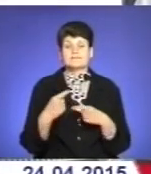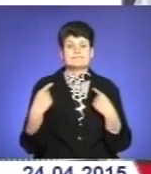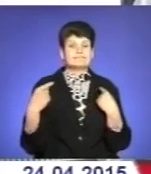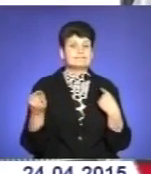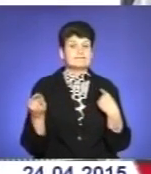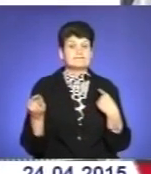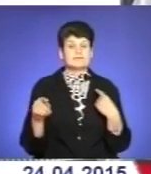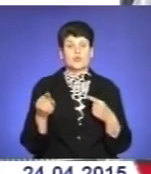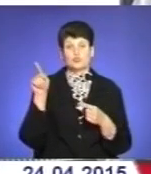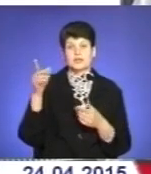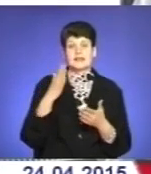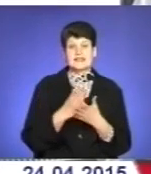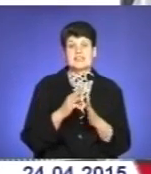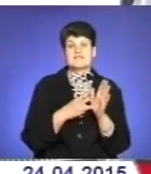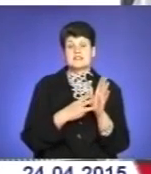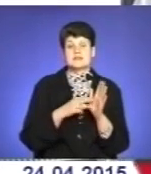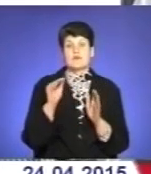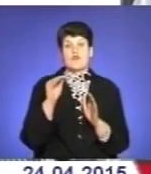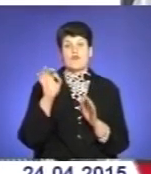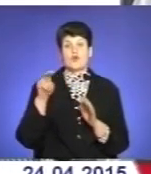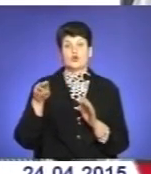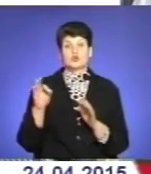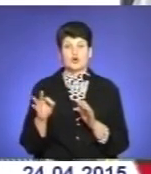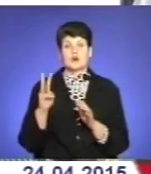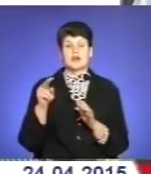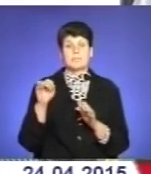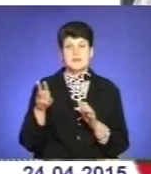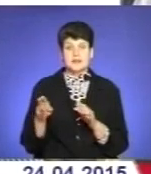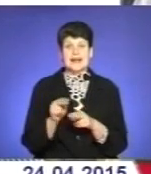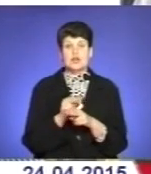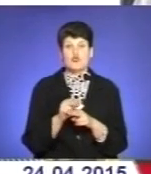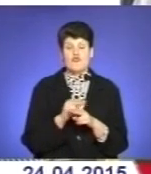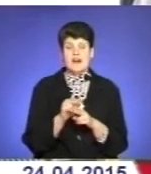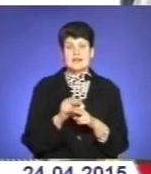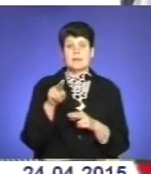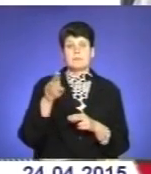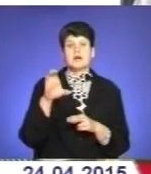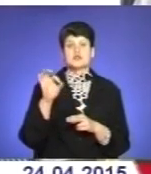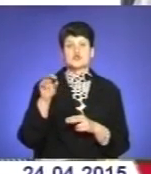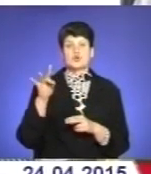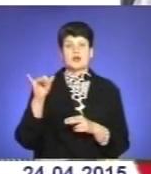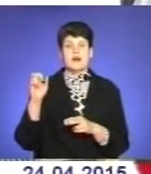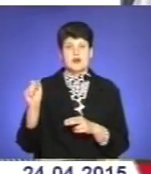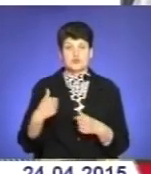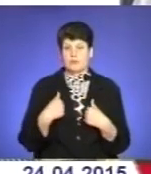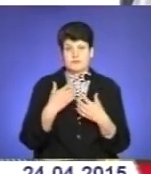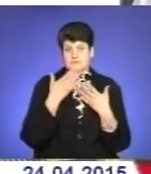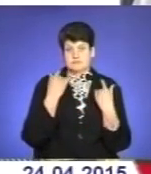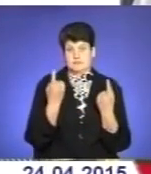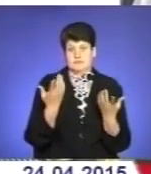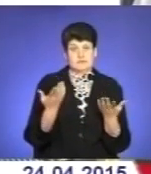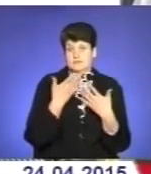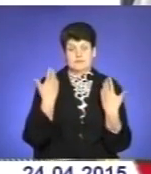є 8 фотокабін для лікування псоріазу. Це прекрасна річ, в мене нема ні одної. Ну, потім